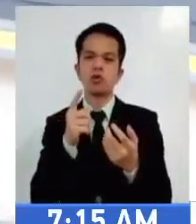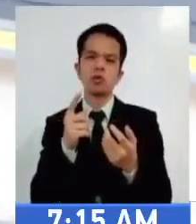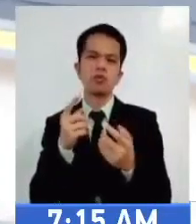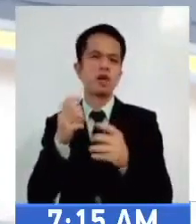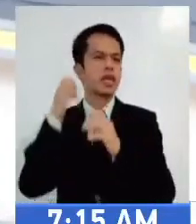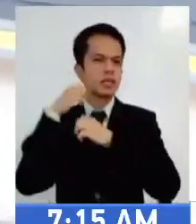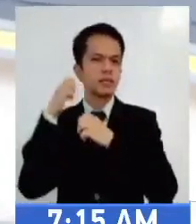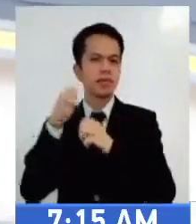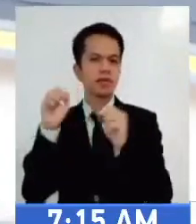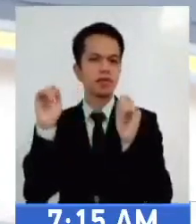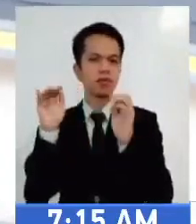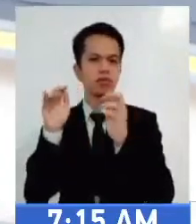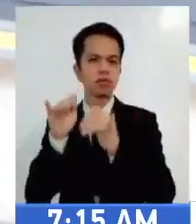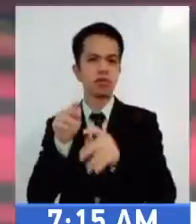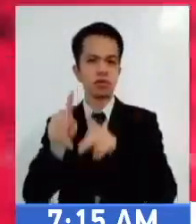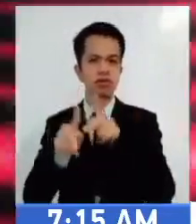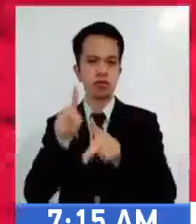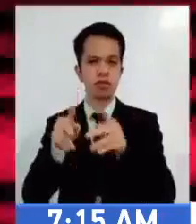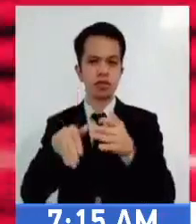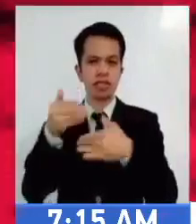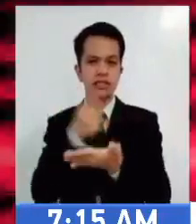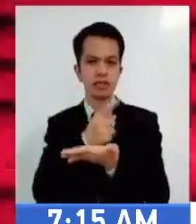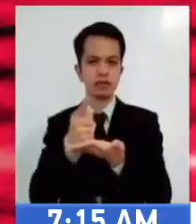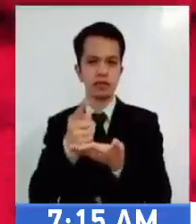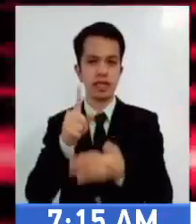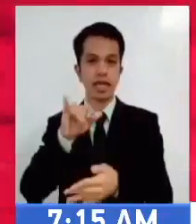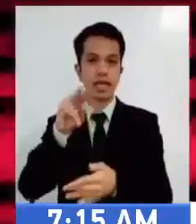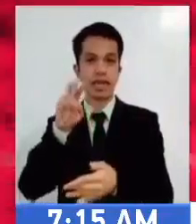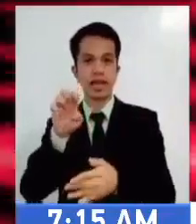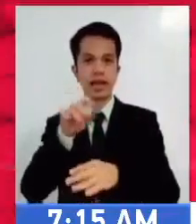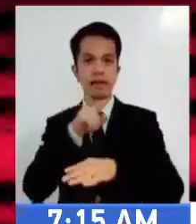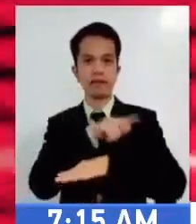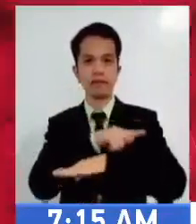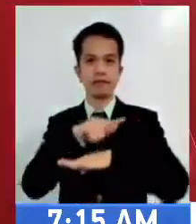linggo. Live mula sa NAIA, mayroon ng balita si Bam Alegre.